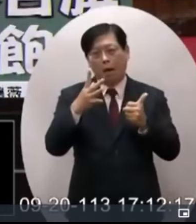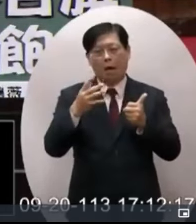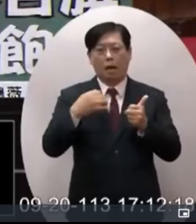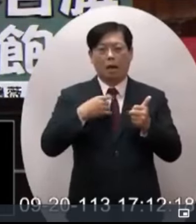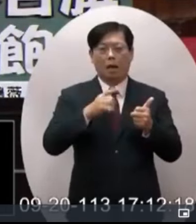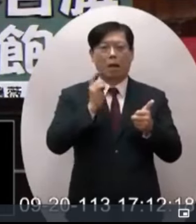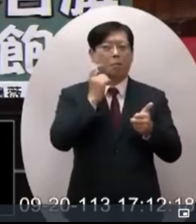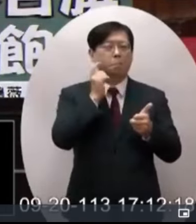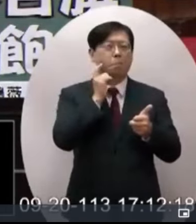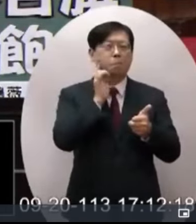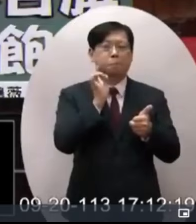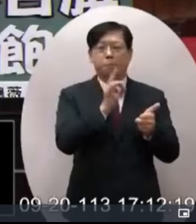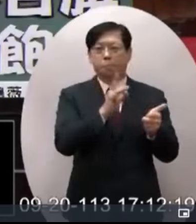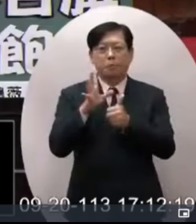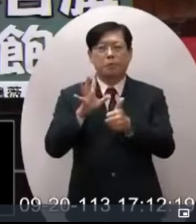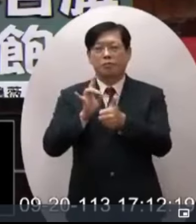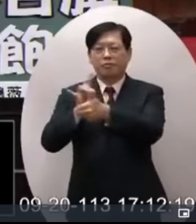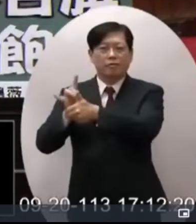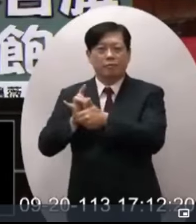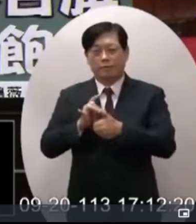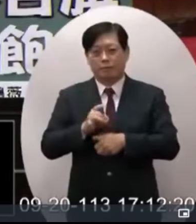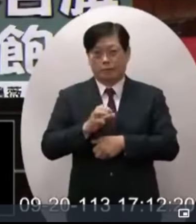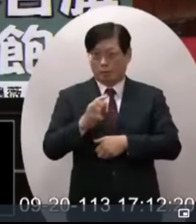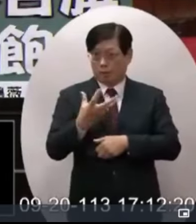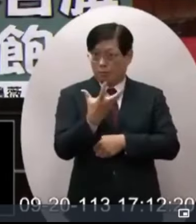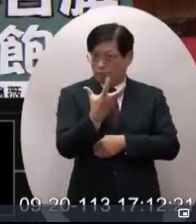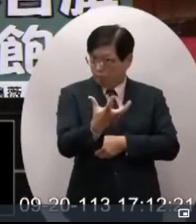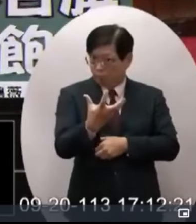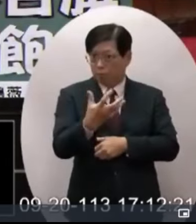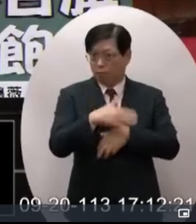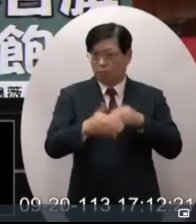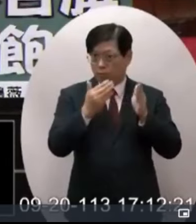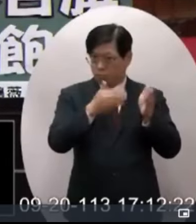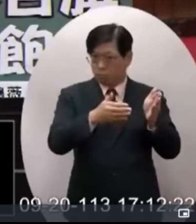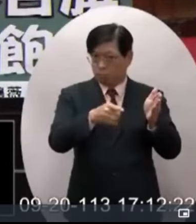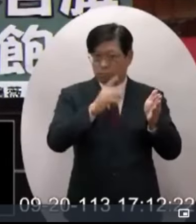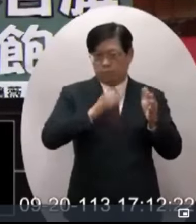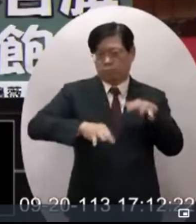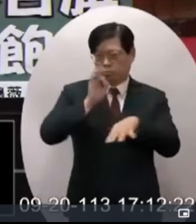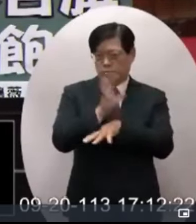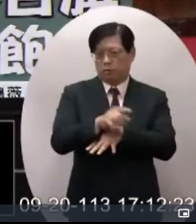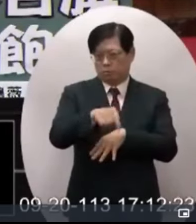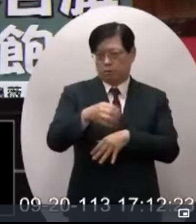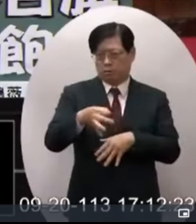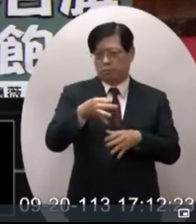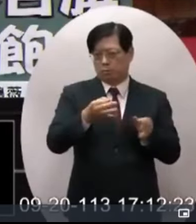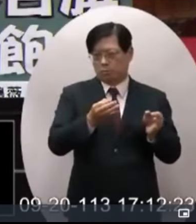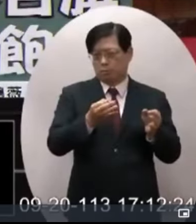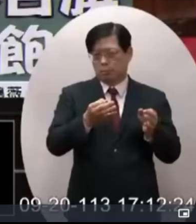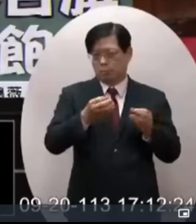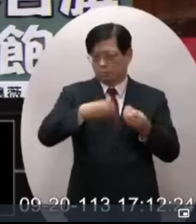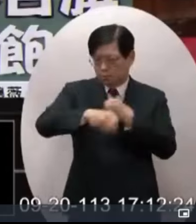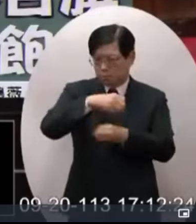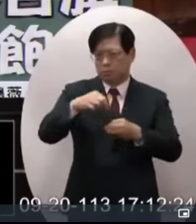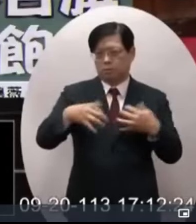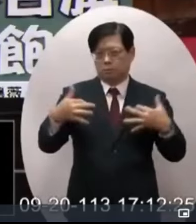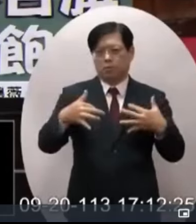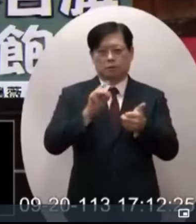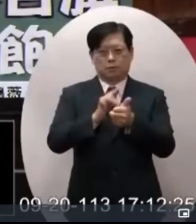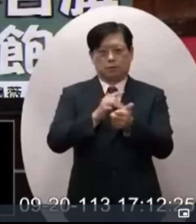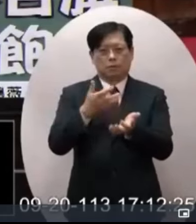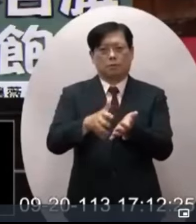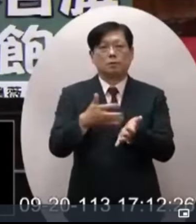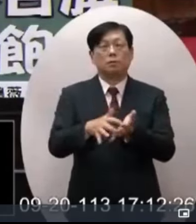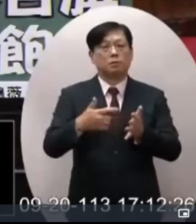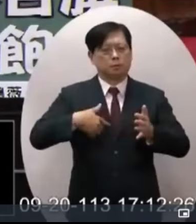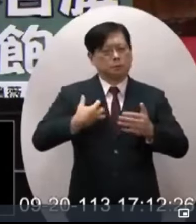通都被当诈骗集团，尤其因为大部分都集中在所谓的投资理财的诈骗，所以。我